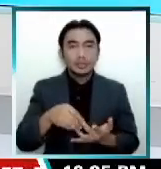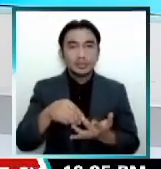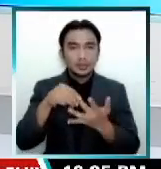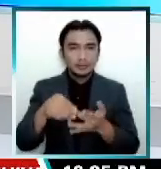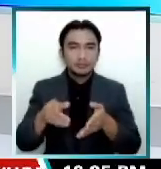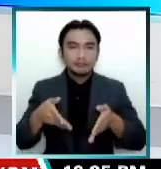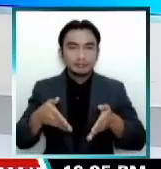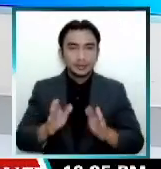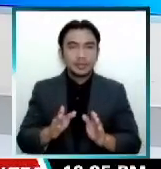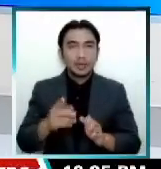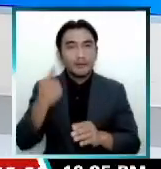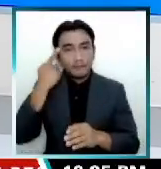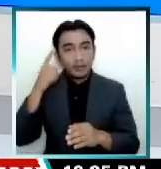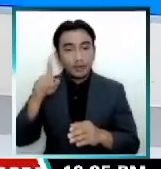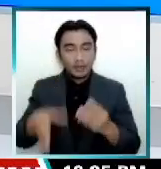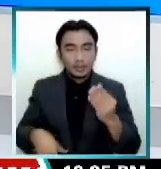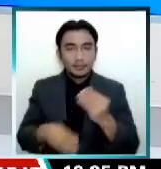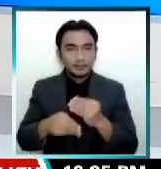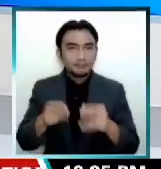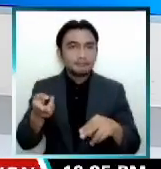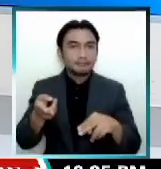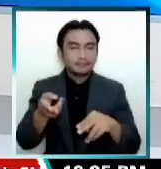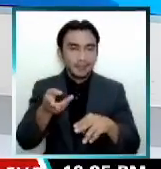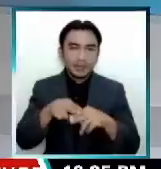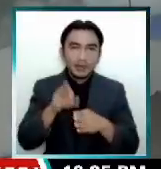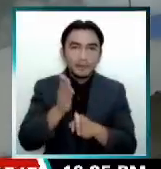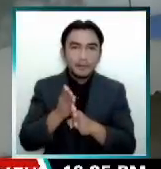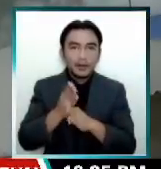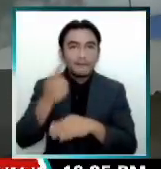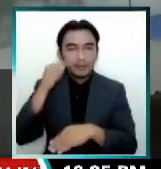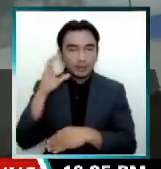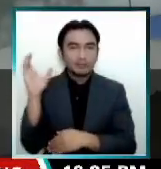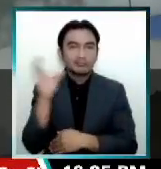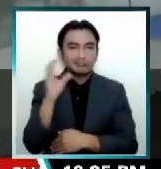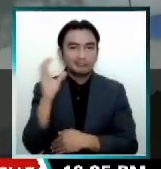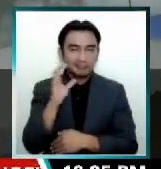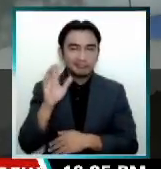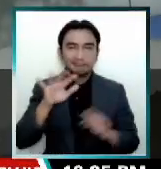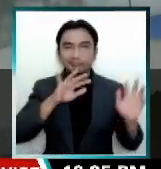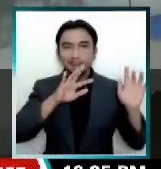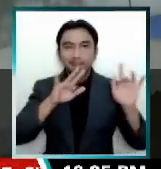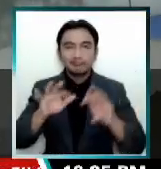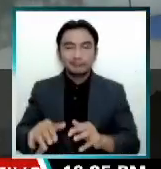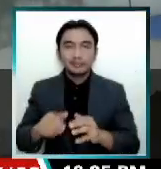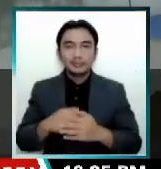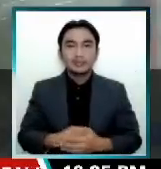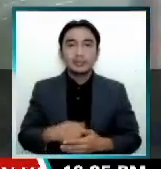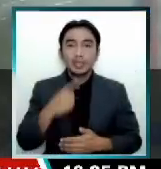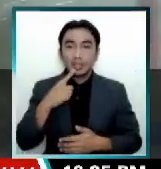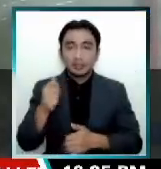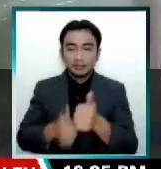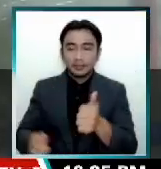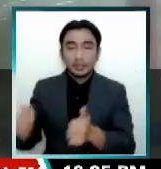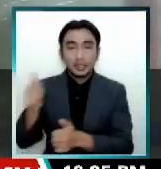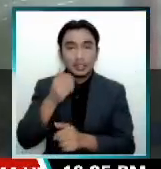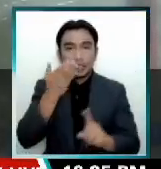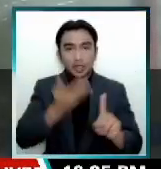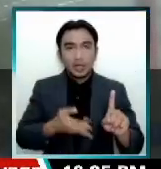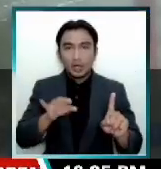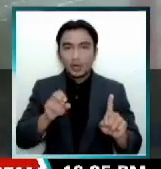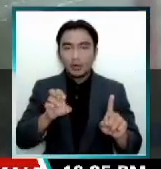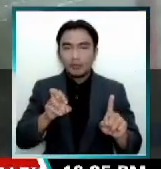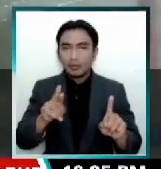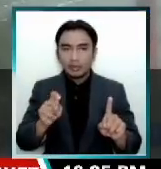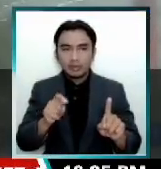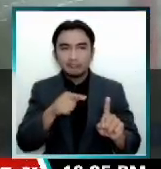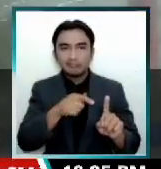bus units na babiyahe ngayong Christmas rush. Ayon kay LTFRB Executive Director Robert Peig, bukod sa pagbubukas